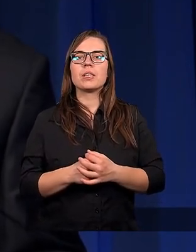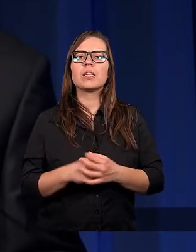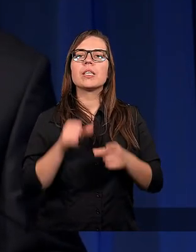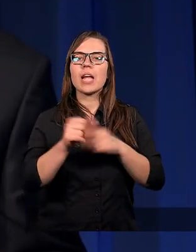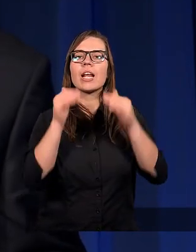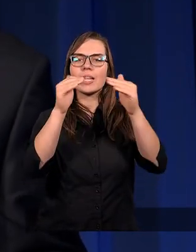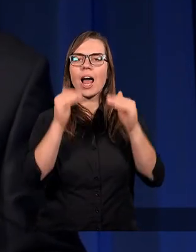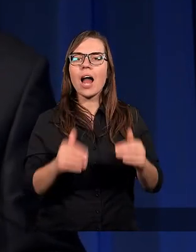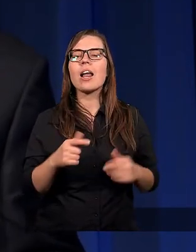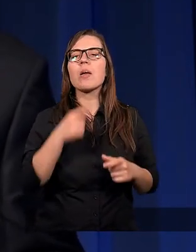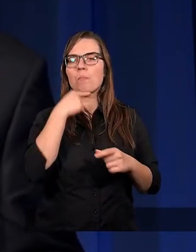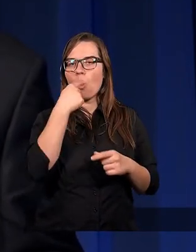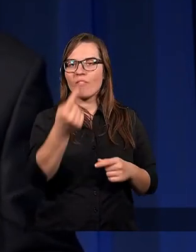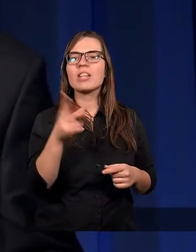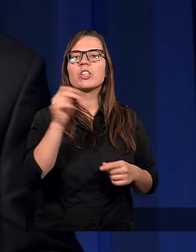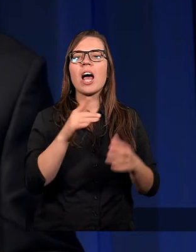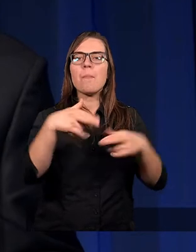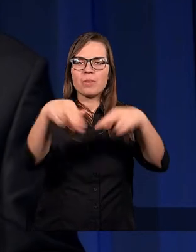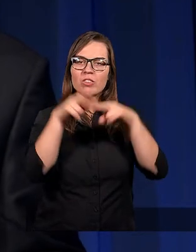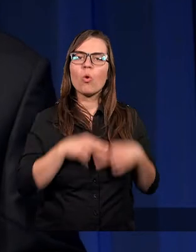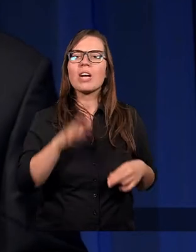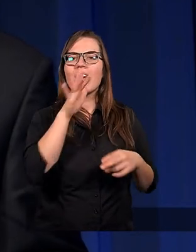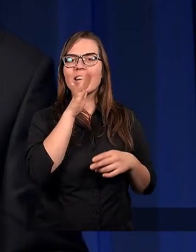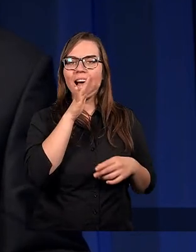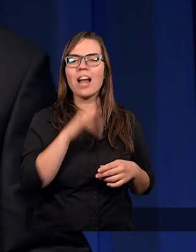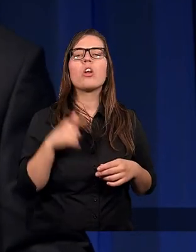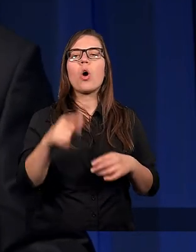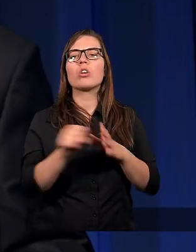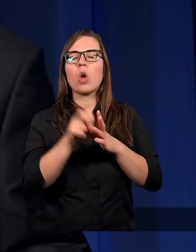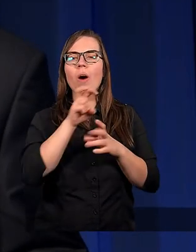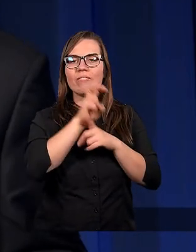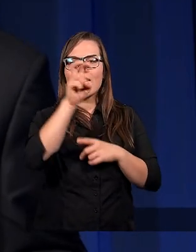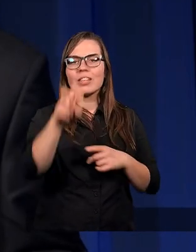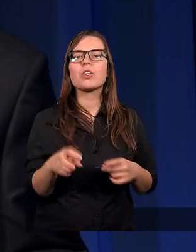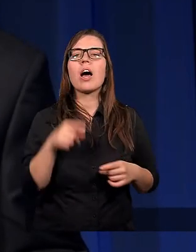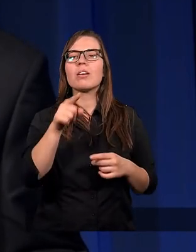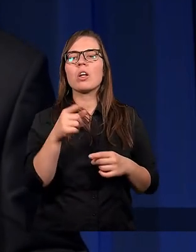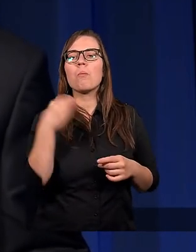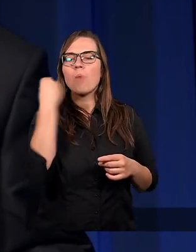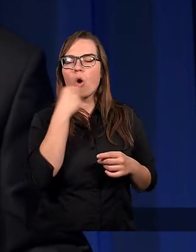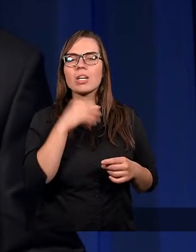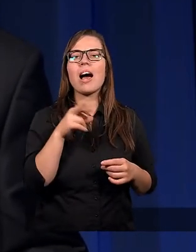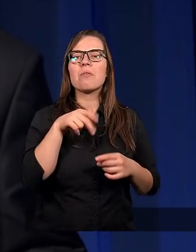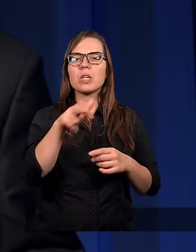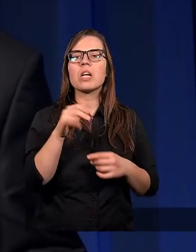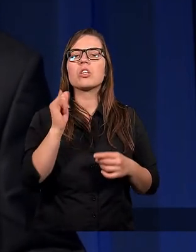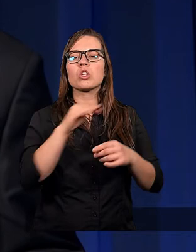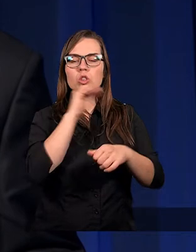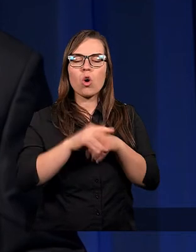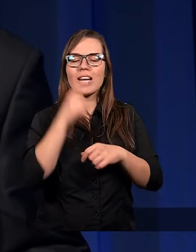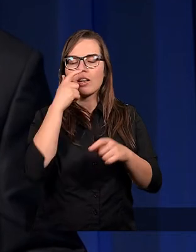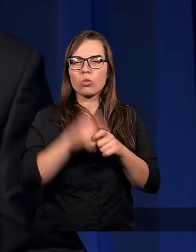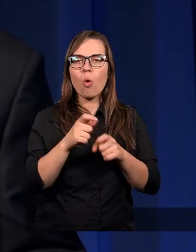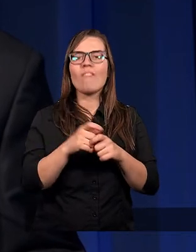Jest dalej powiedziane: lecz przywrócił Izraelowi granice ciągnące się od wejścia do Hamat aż do Morza Stepowego, zgodnie ze słowem